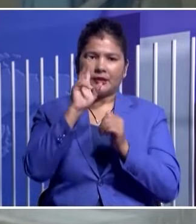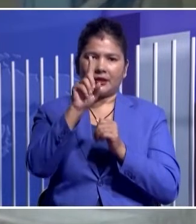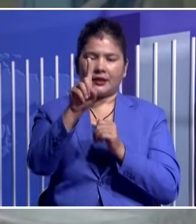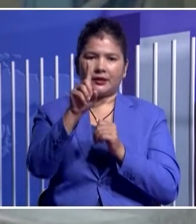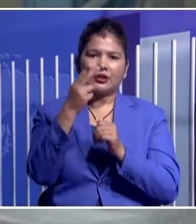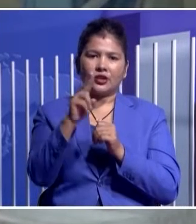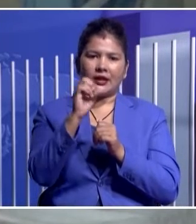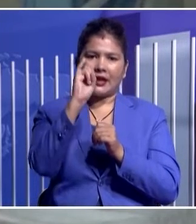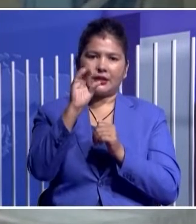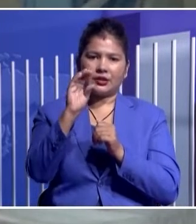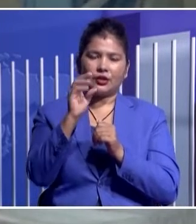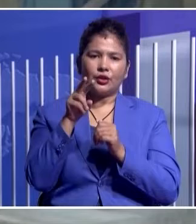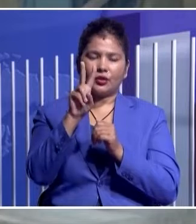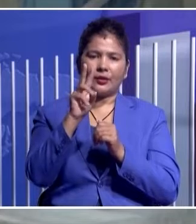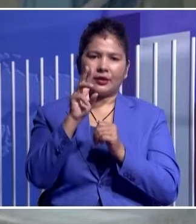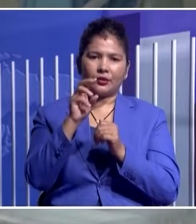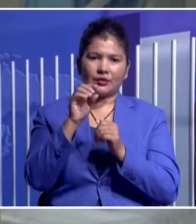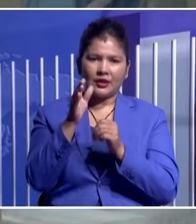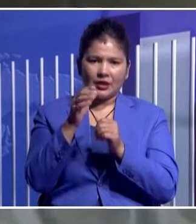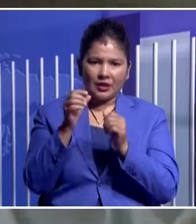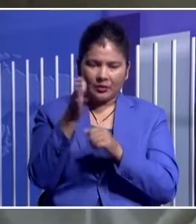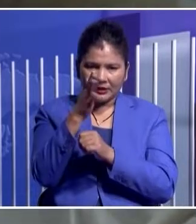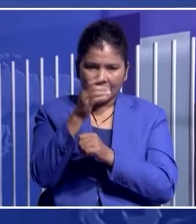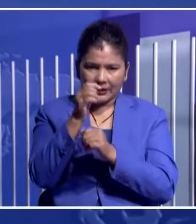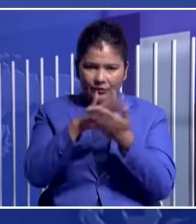रहेको मन्त्रालयको तथ्याङ्कमा उल्लेख गरिएको छ।